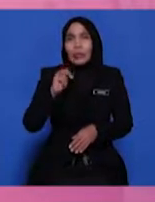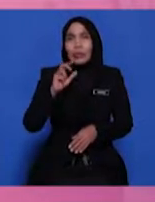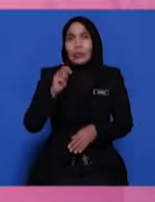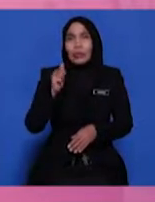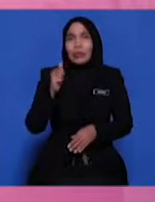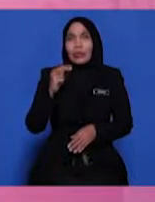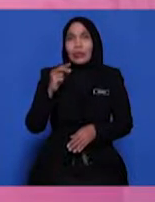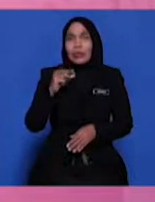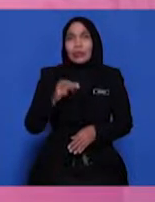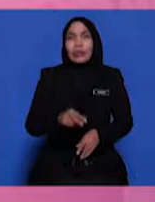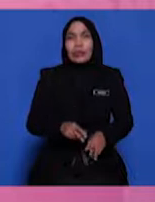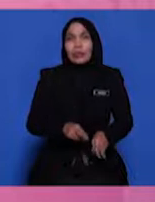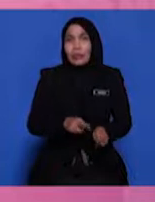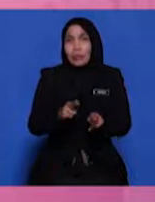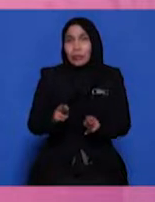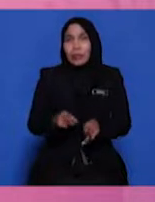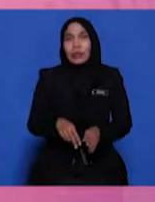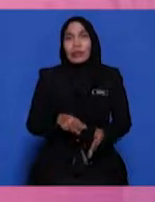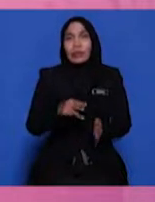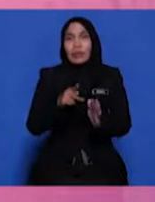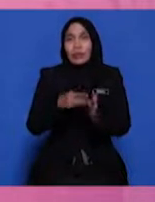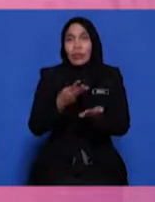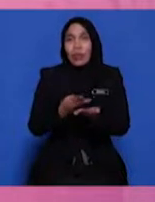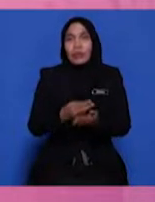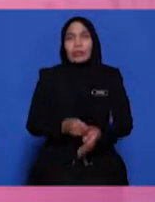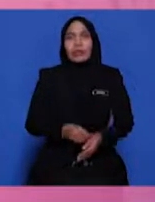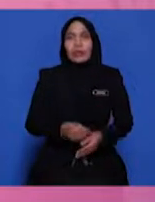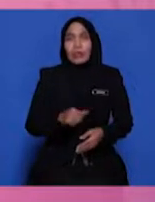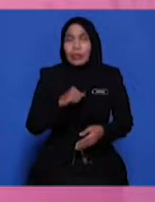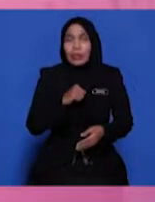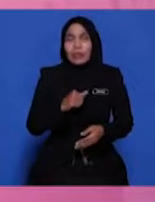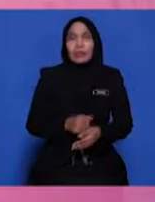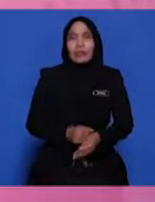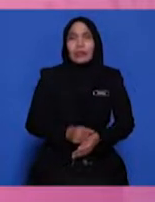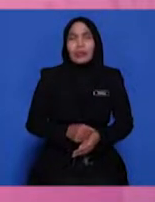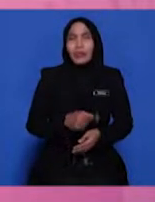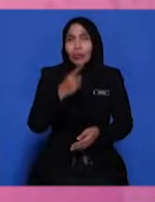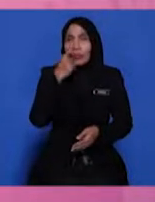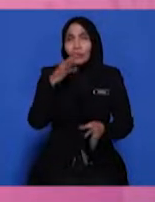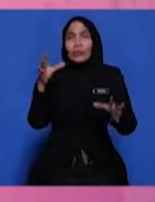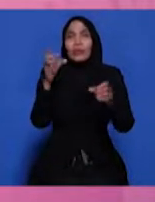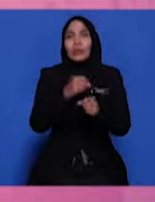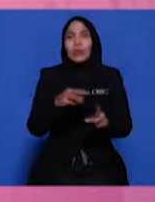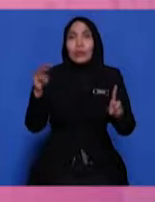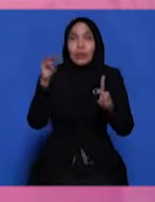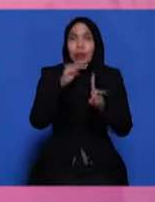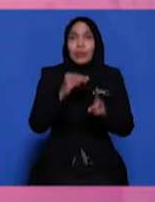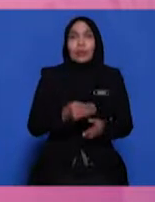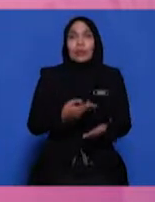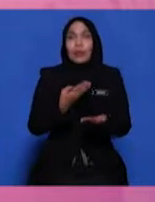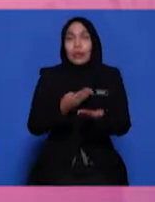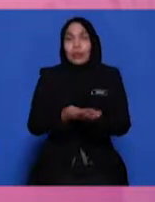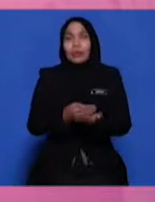matlamat kewangan jangka pendek dan jangka panjang. Dan seterusnya, menilai